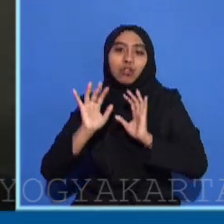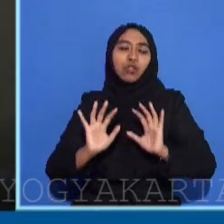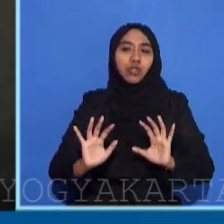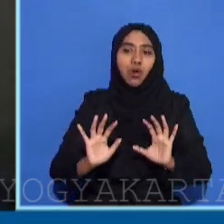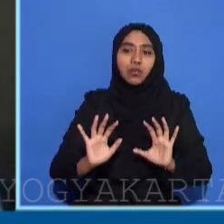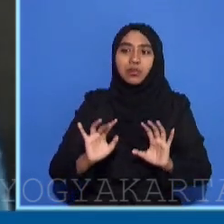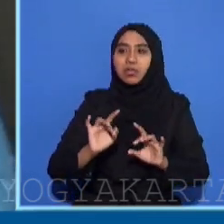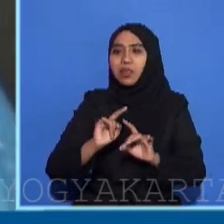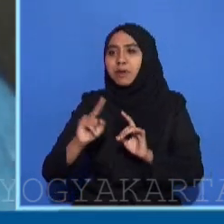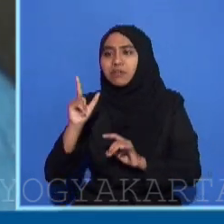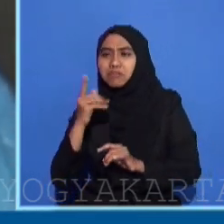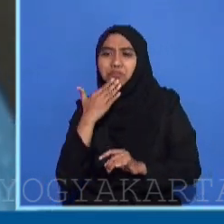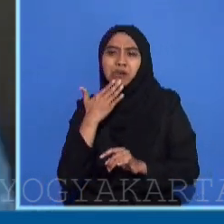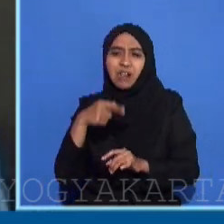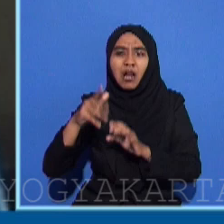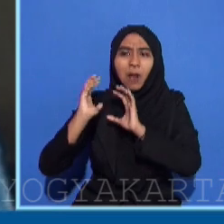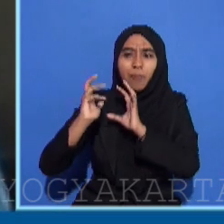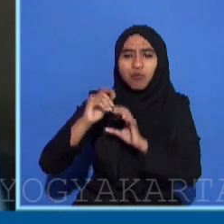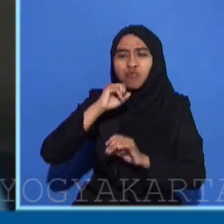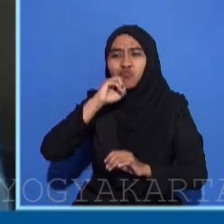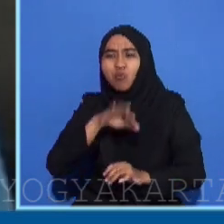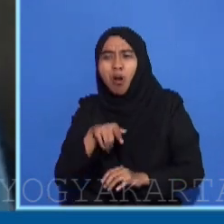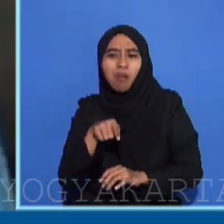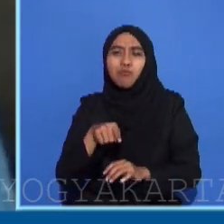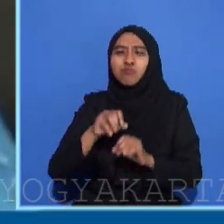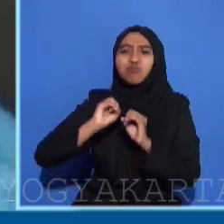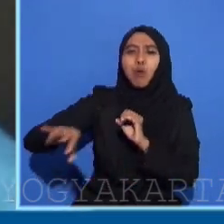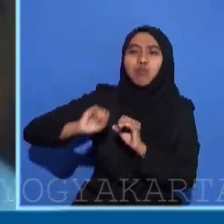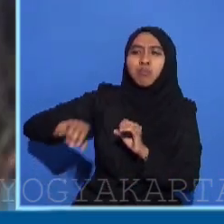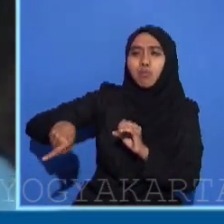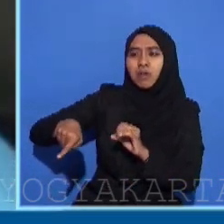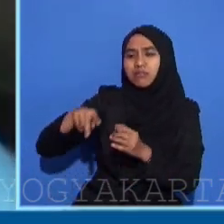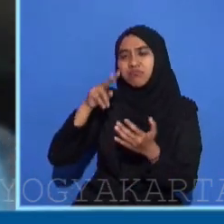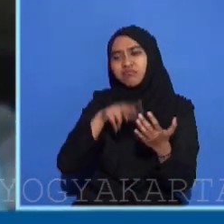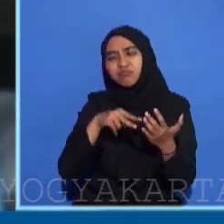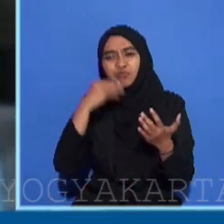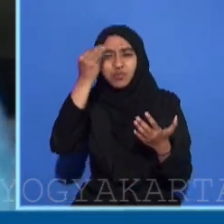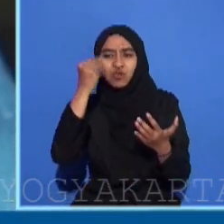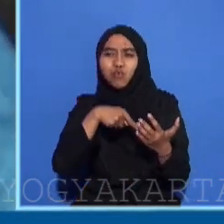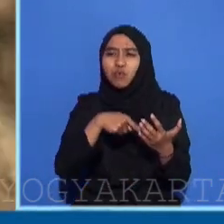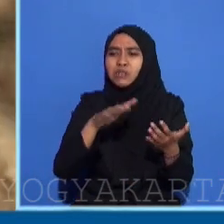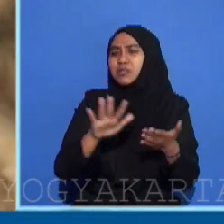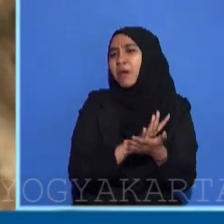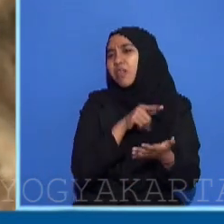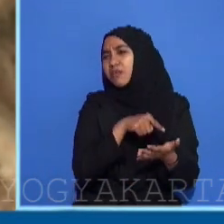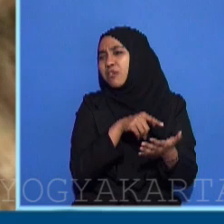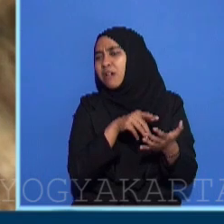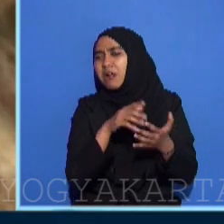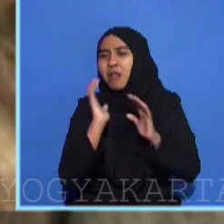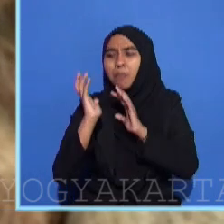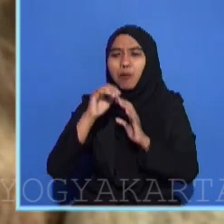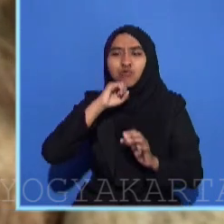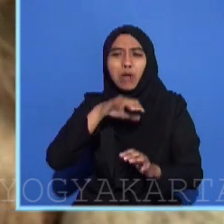garing mboten purun, tukul mboten purun, pecah mboten purun, lha kula dikira apa wong. Lali kula ewon to wae ning ladeni niku. Lah jare kula